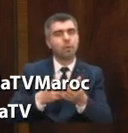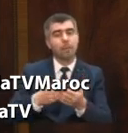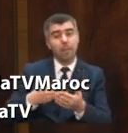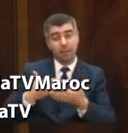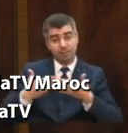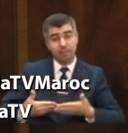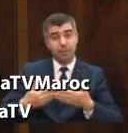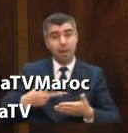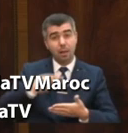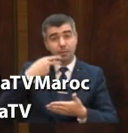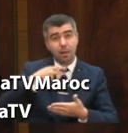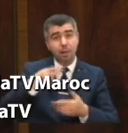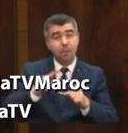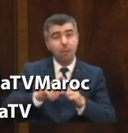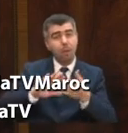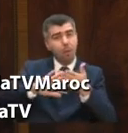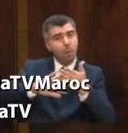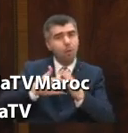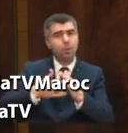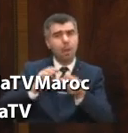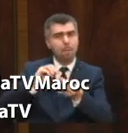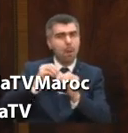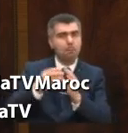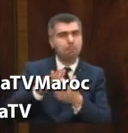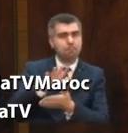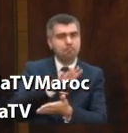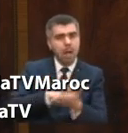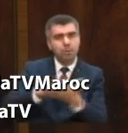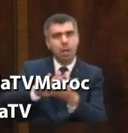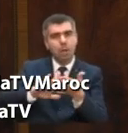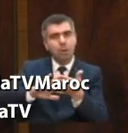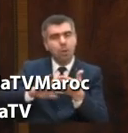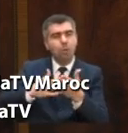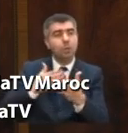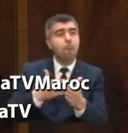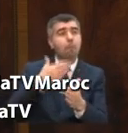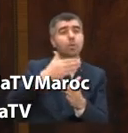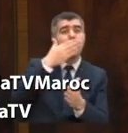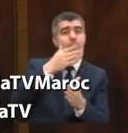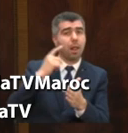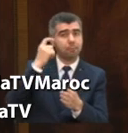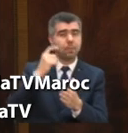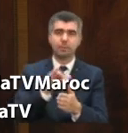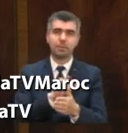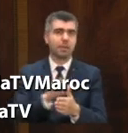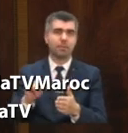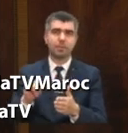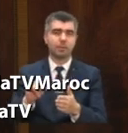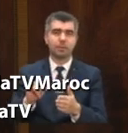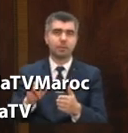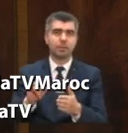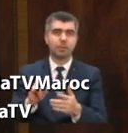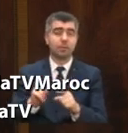منذ الآن عن معالجة جميع الآثار التي لما بعد الأزمة وغيرها، أنا كنظن أن هذا الأمر سابق